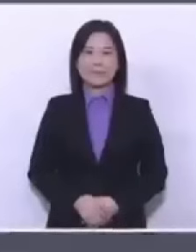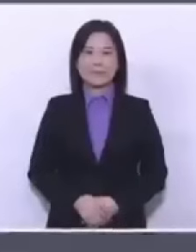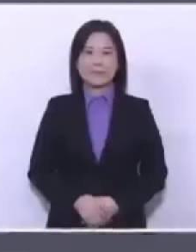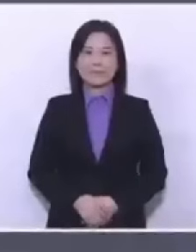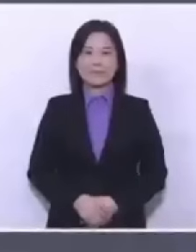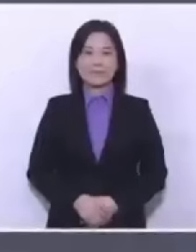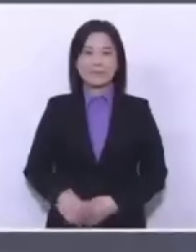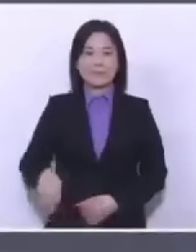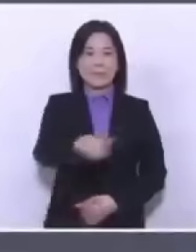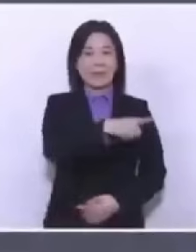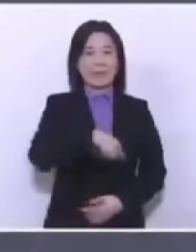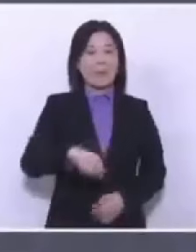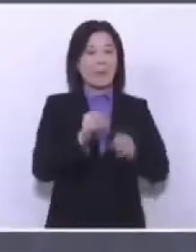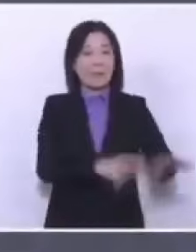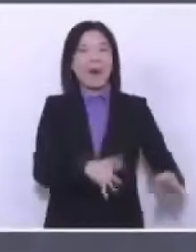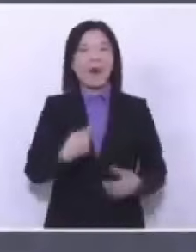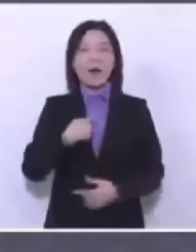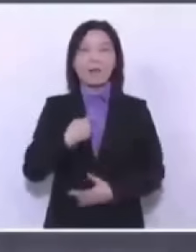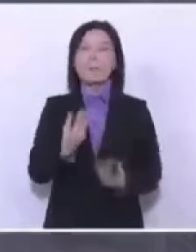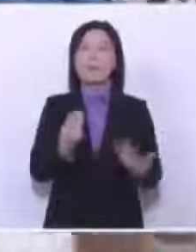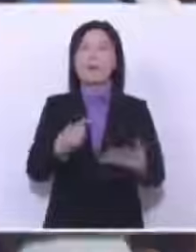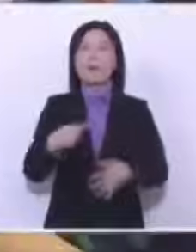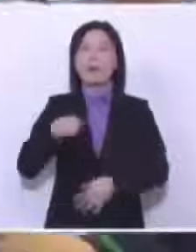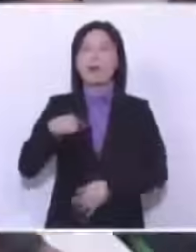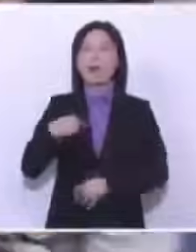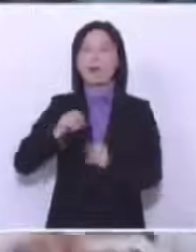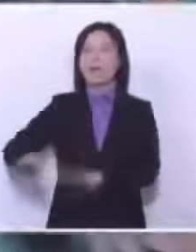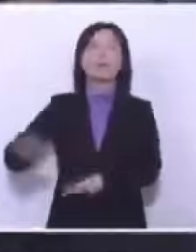只要你们不放弃，阿北也不会放弃。